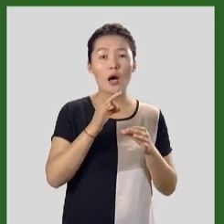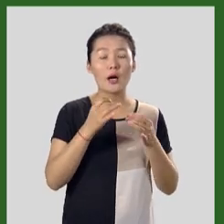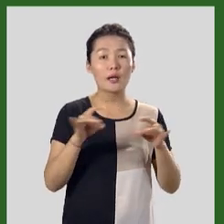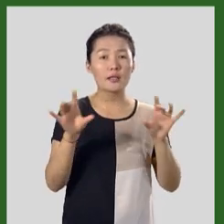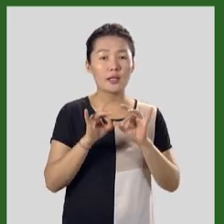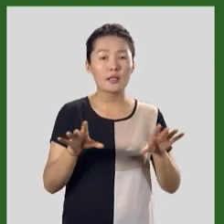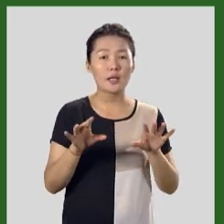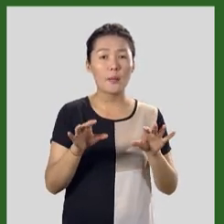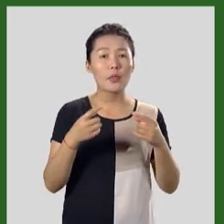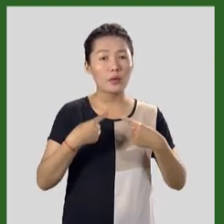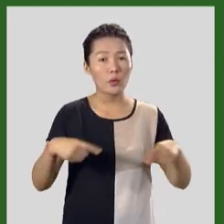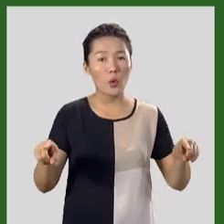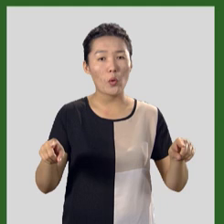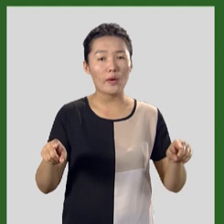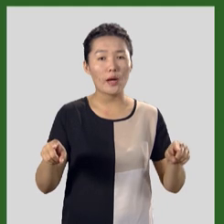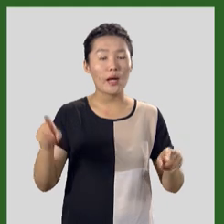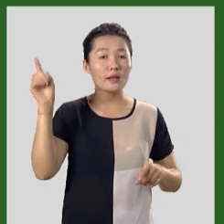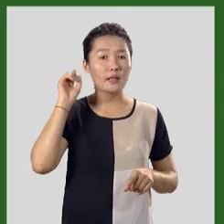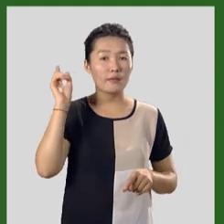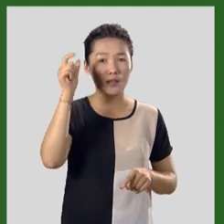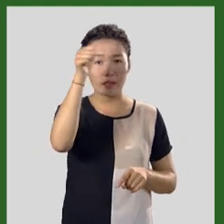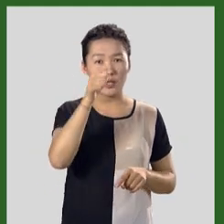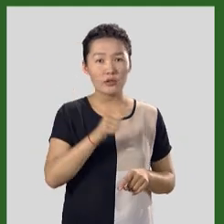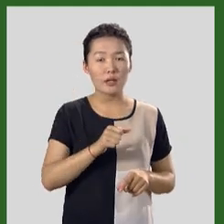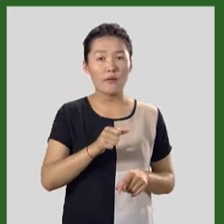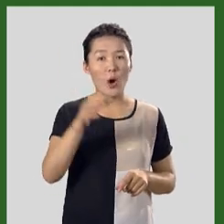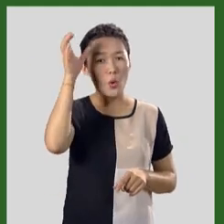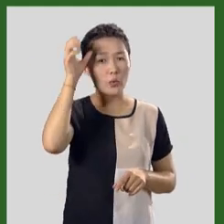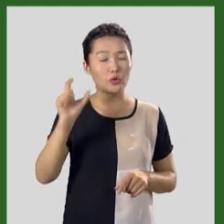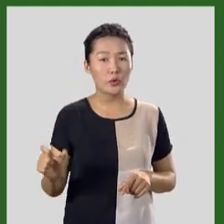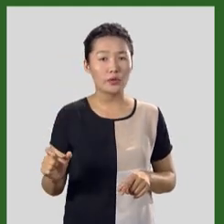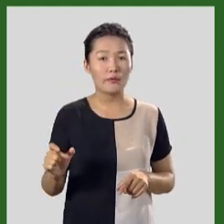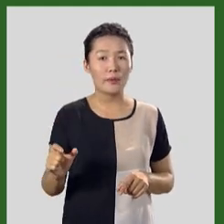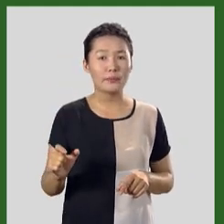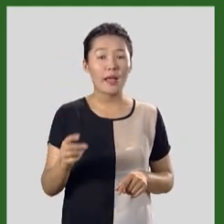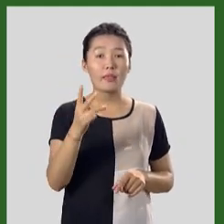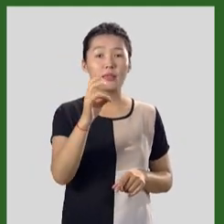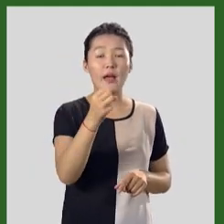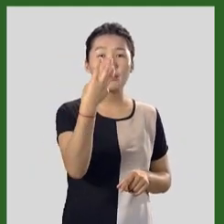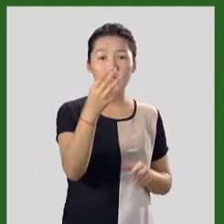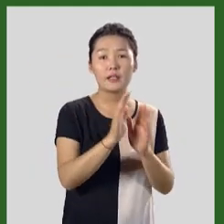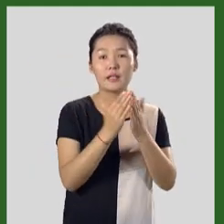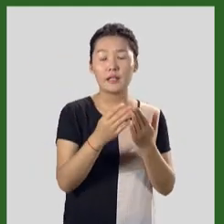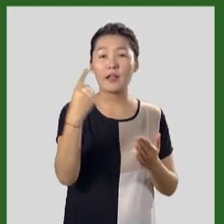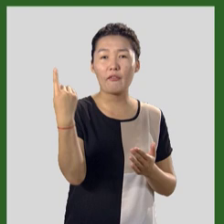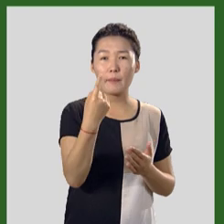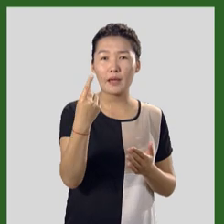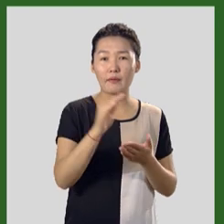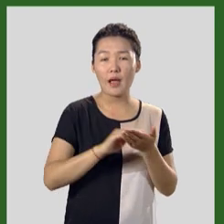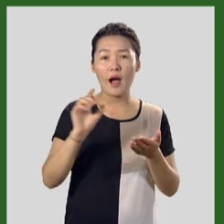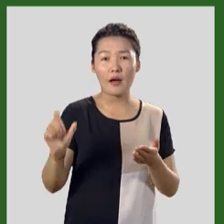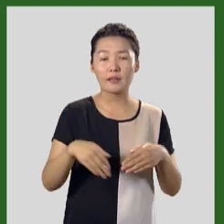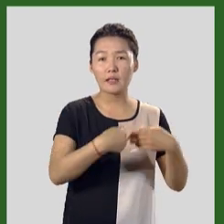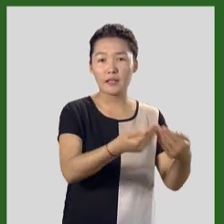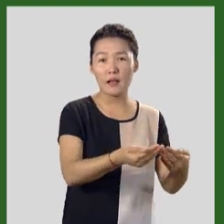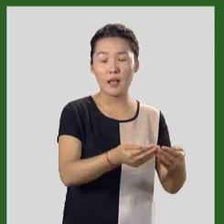древнегреческого ученого Страбона на 3 книги. В первой автор дал критический обзор